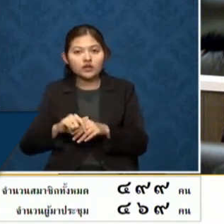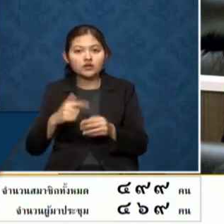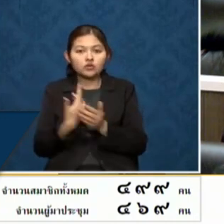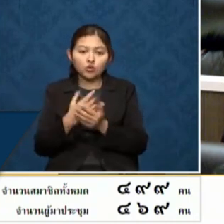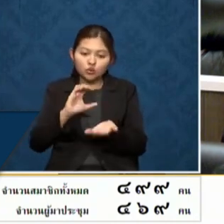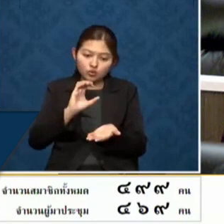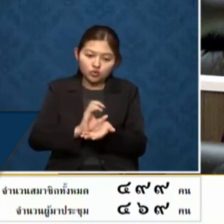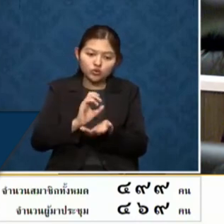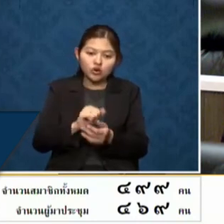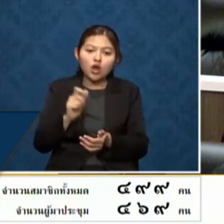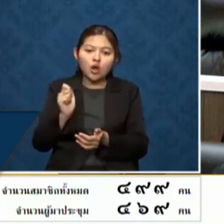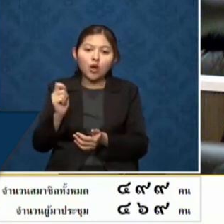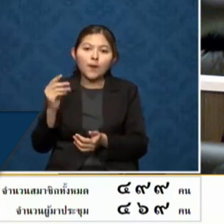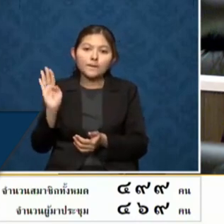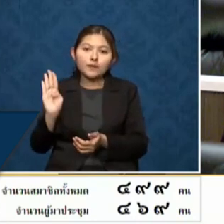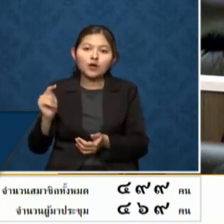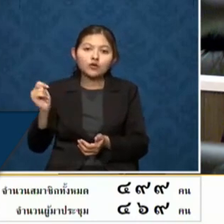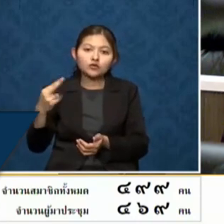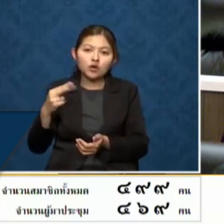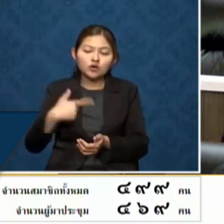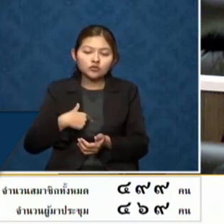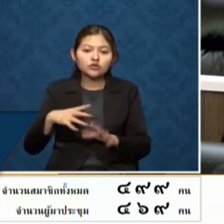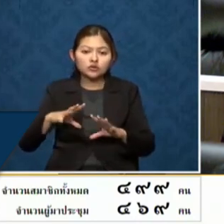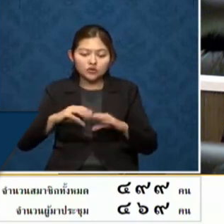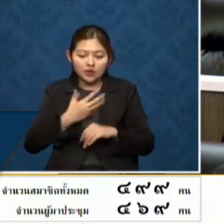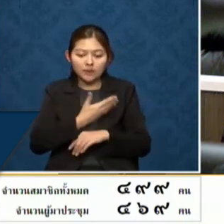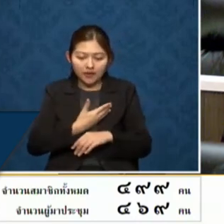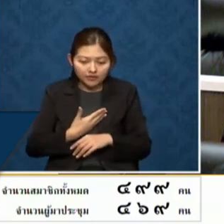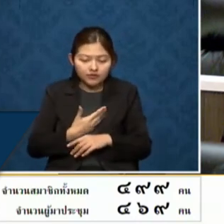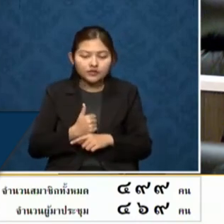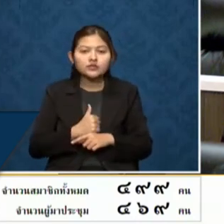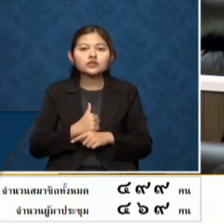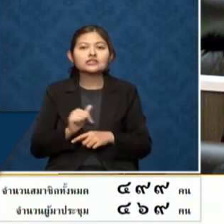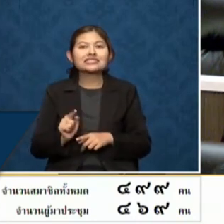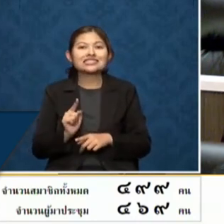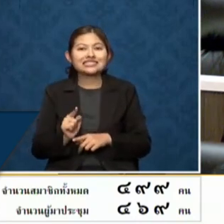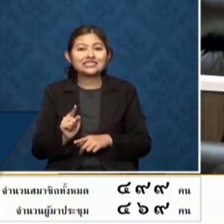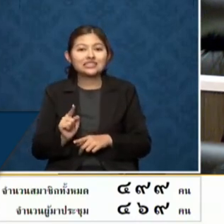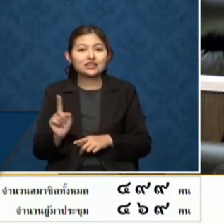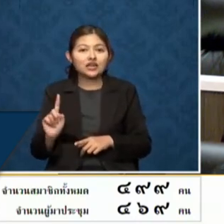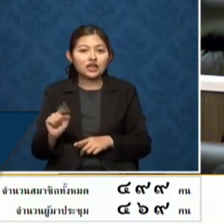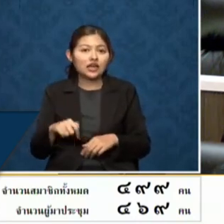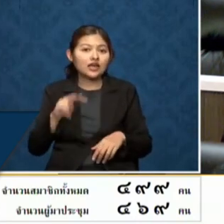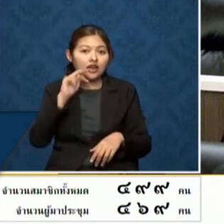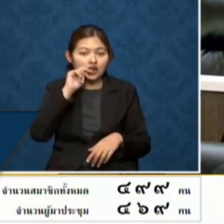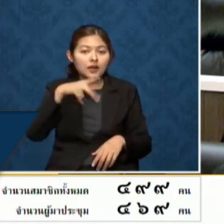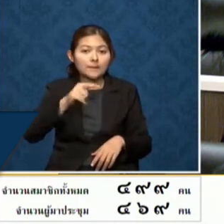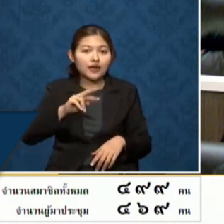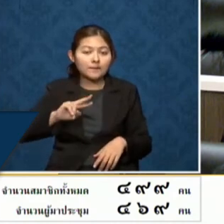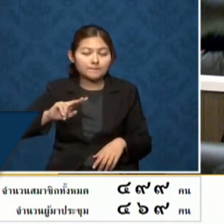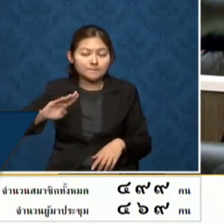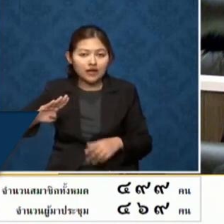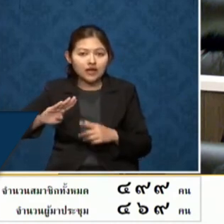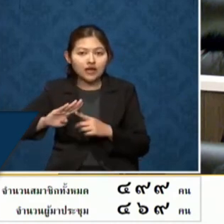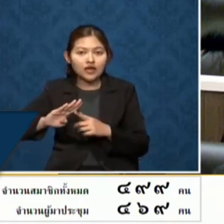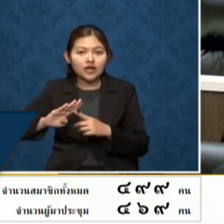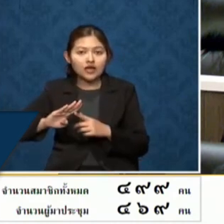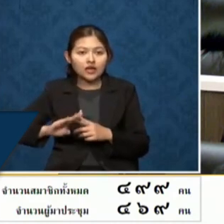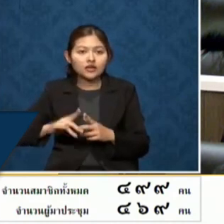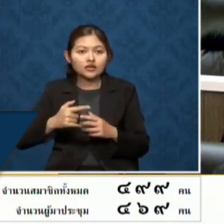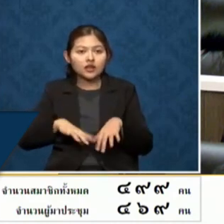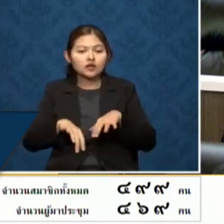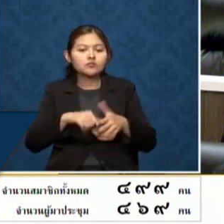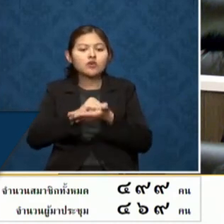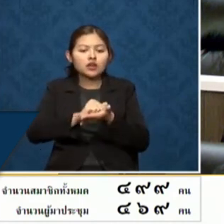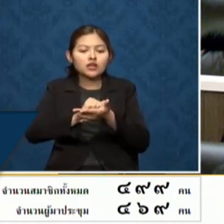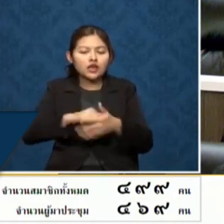ทุนที่ทางอปทต้องแบกรับไว้นะครับต่อมานะครับทั้งที่ความเป็นจริงนะครับน้ำการทำน้ำประปาบาดาลนะครับควรเป็นการบริการ